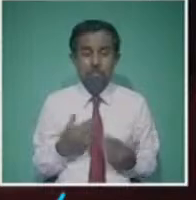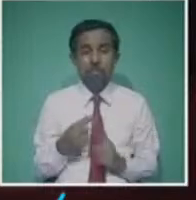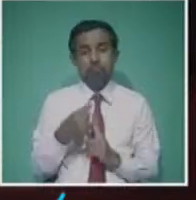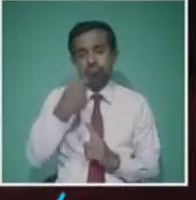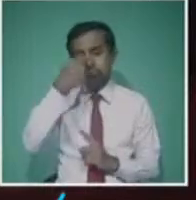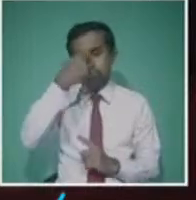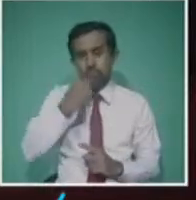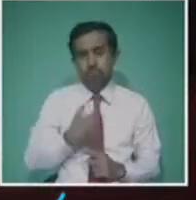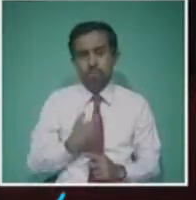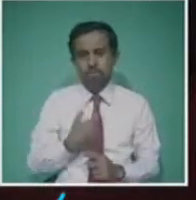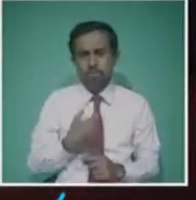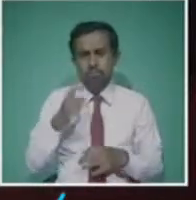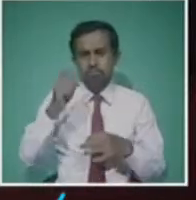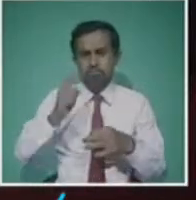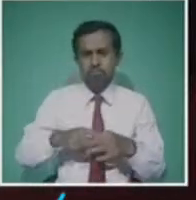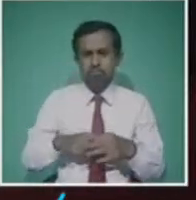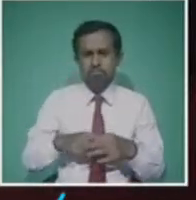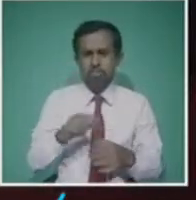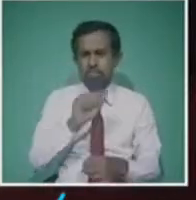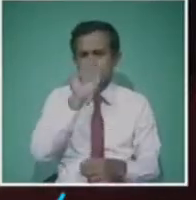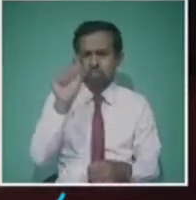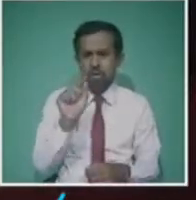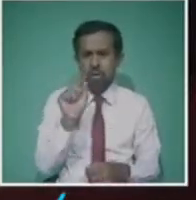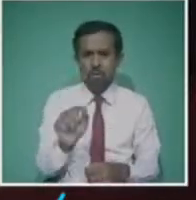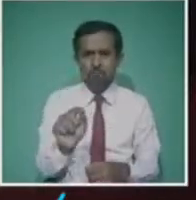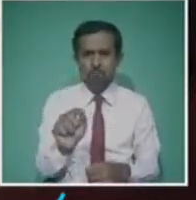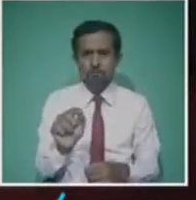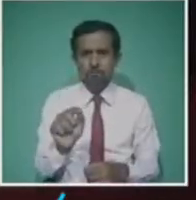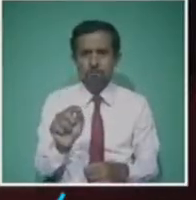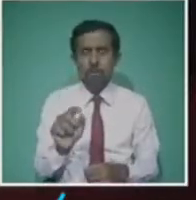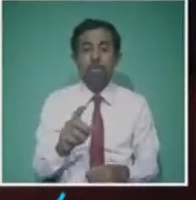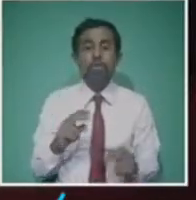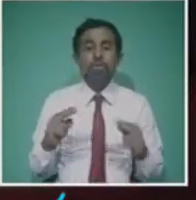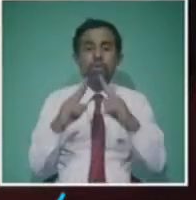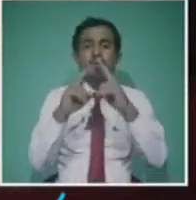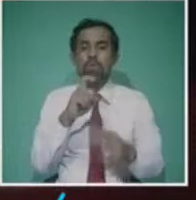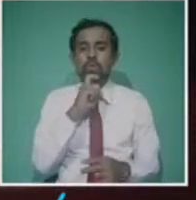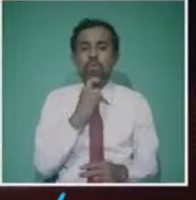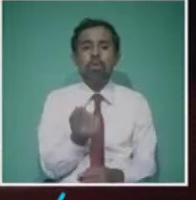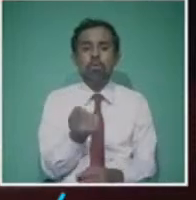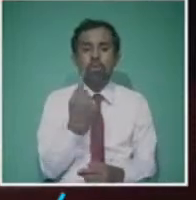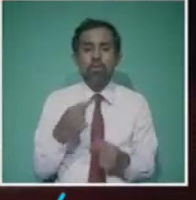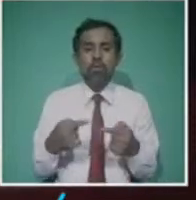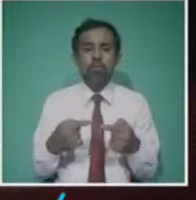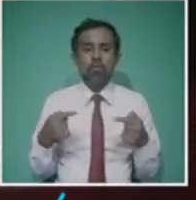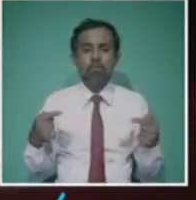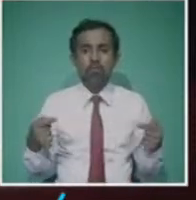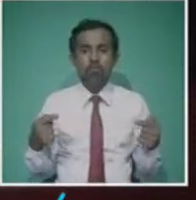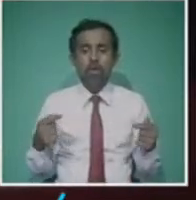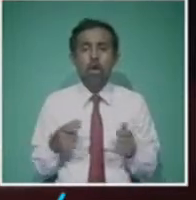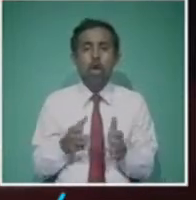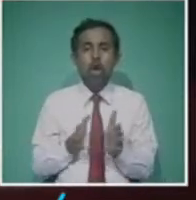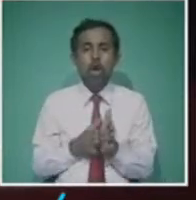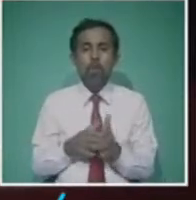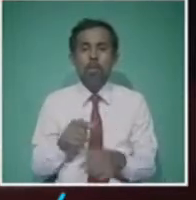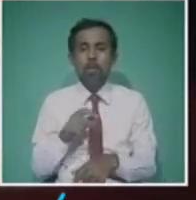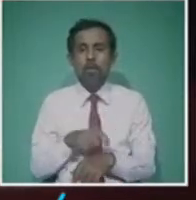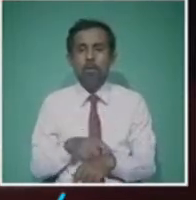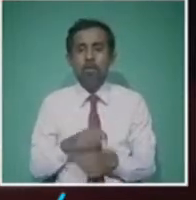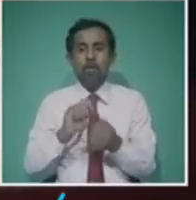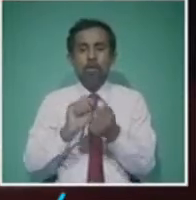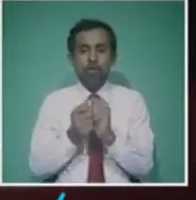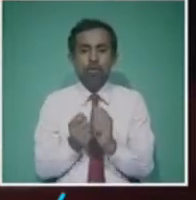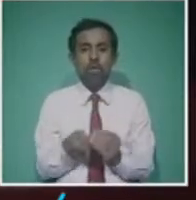පුද්ගලිකවම පොඩි ප්‍රශ්නාත්මක ලකුණක් තියෙනවා. ශ්‍රේෂ්ඨාධිකරණය දෙන තීන්දුව වලට එරෙහිව කාර්ක සභා අවස්ථාවේදී